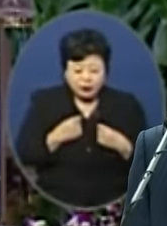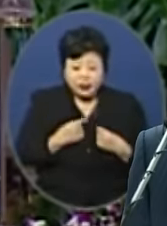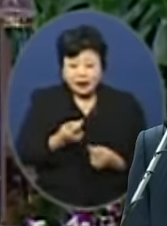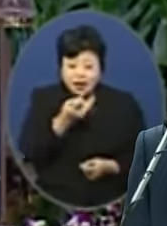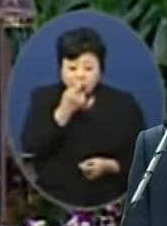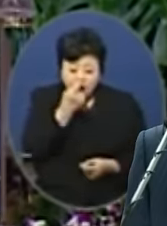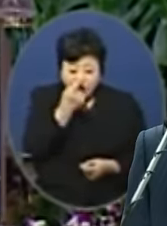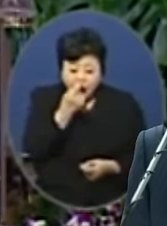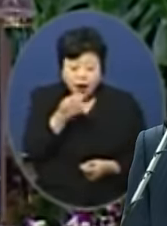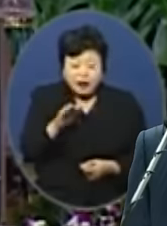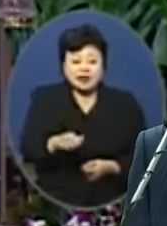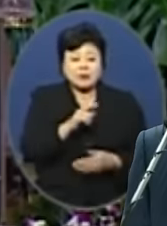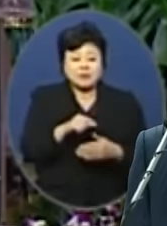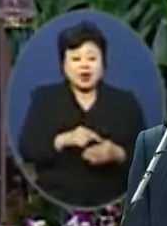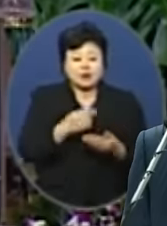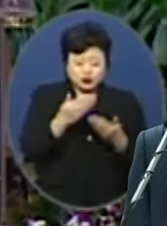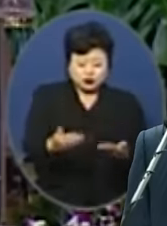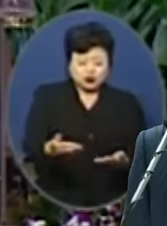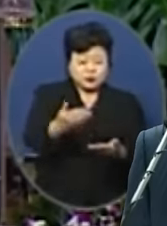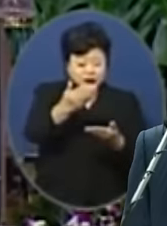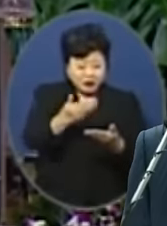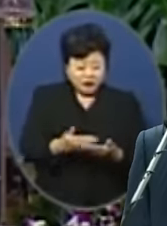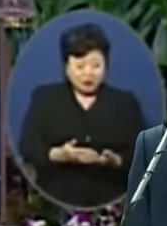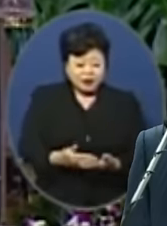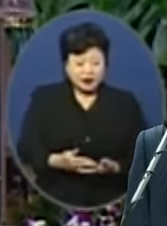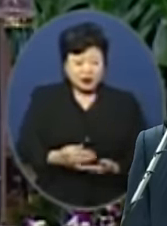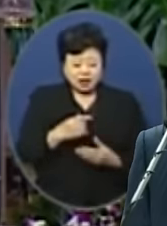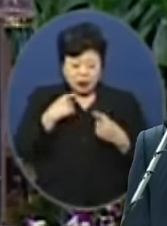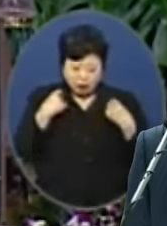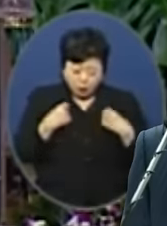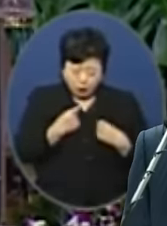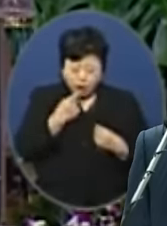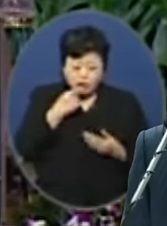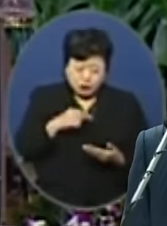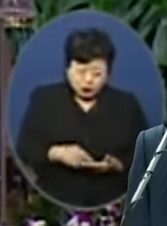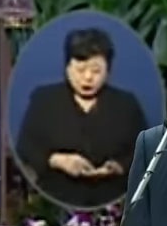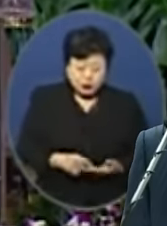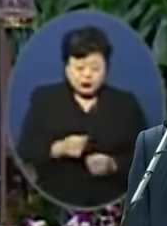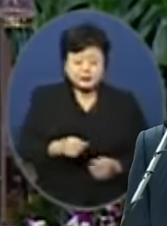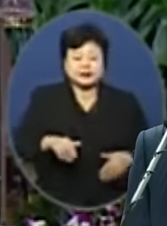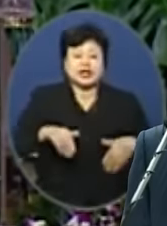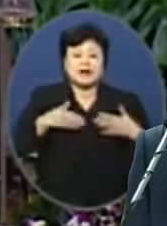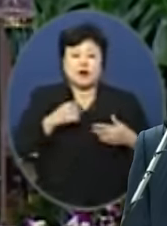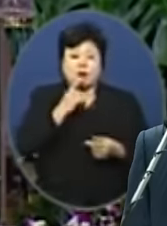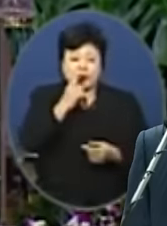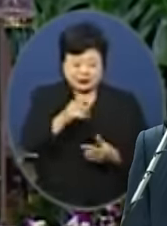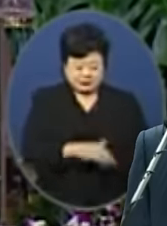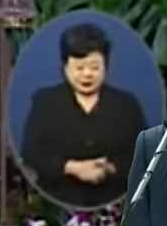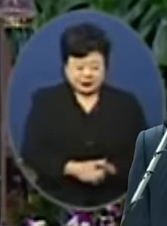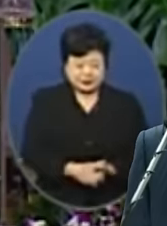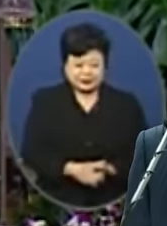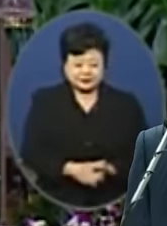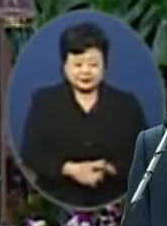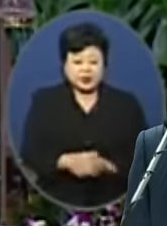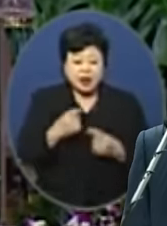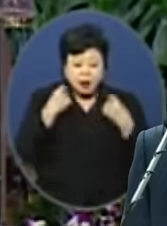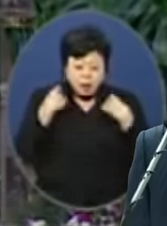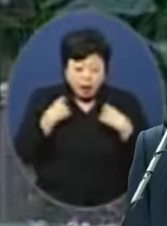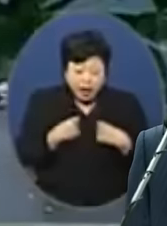배우라. 그리하면 너희 마음이 쉼을 얻으리니 이는 내 멍에는 쉽고 내 짐은 가벼움이라. 내